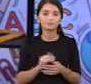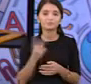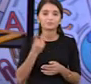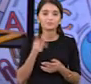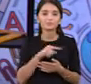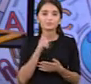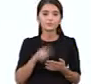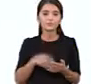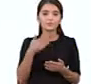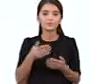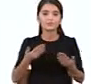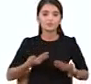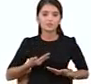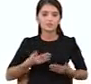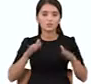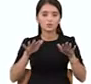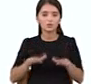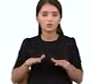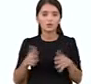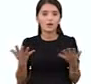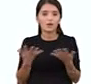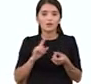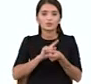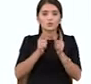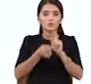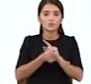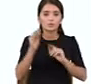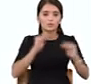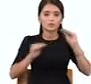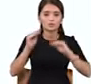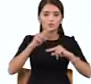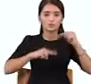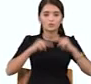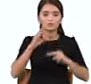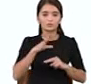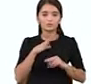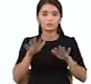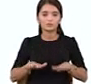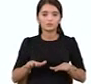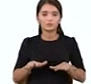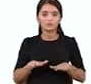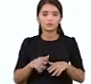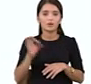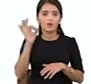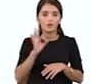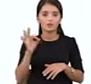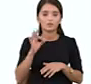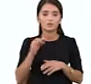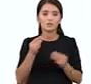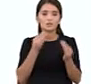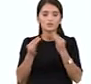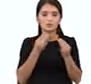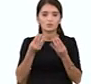Barakalla. 2-savol. Siz yashaydigan joyda qanday o'zgarishlar bo'layapti? O'z yashab turgan joyingiz